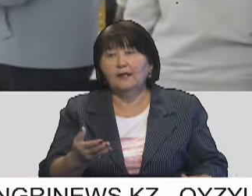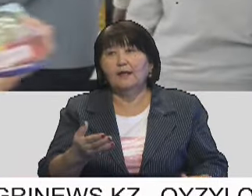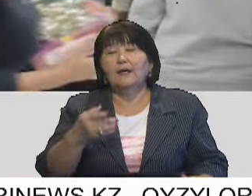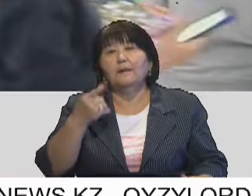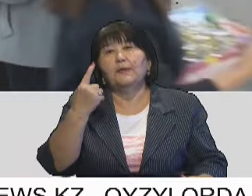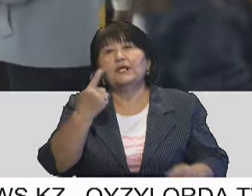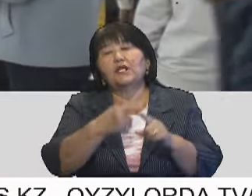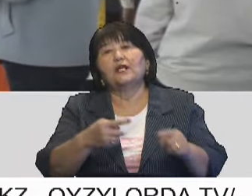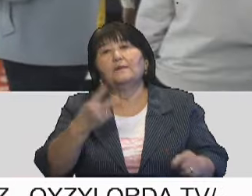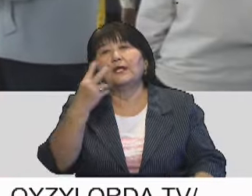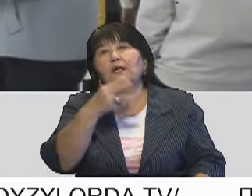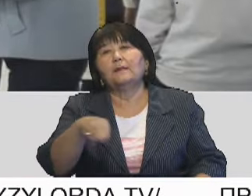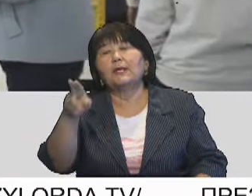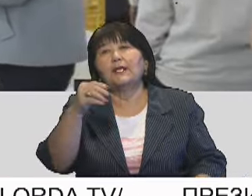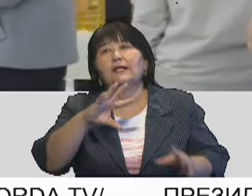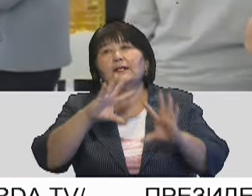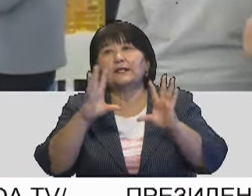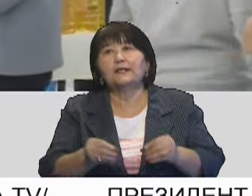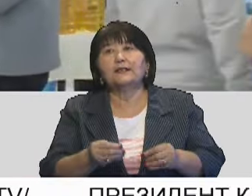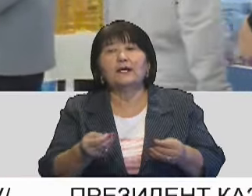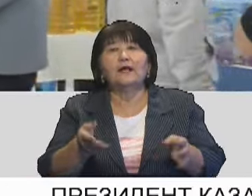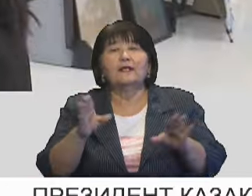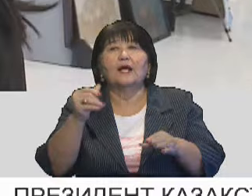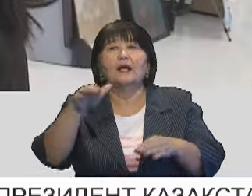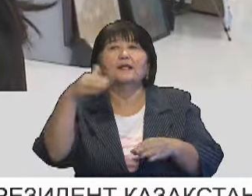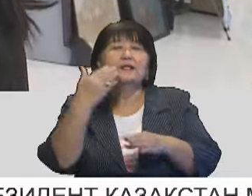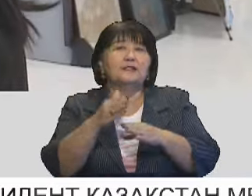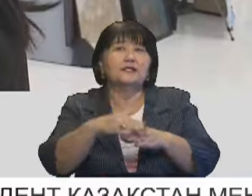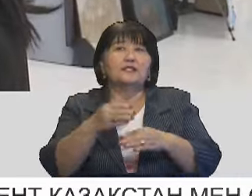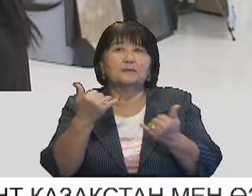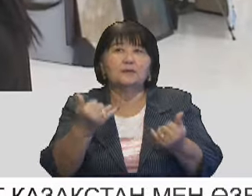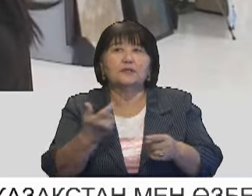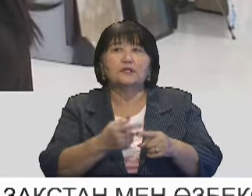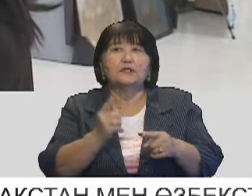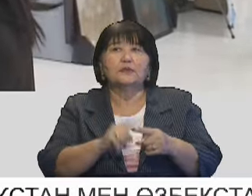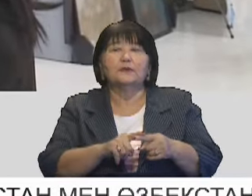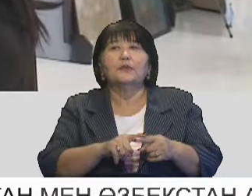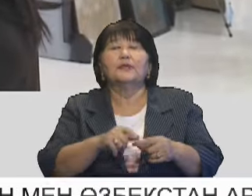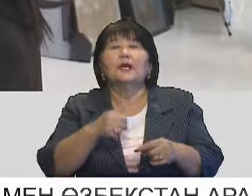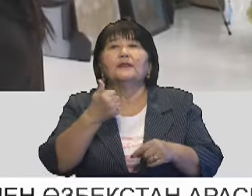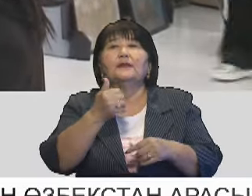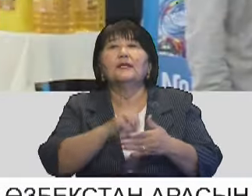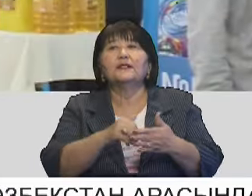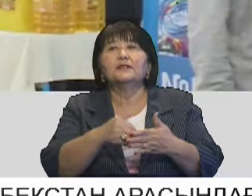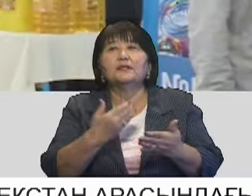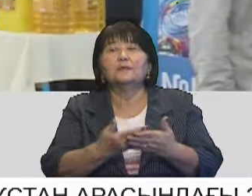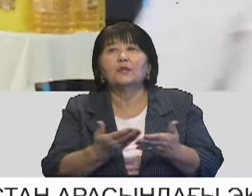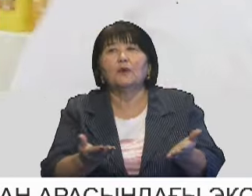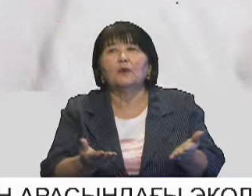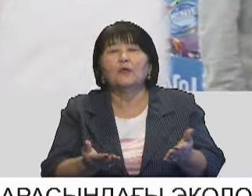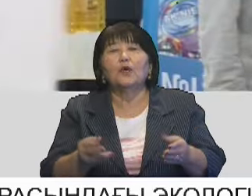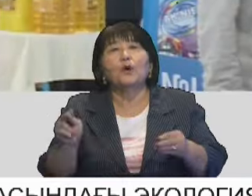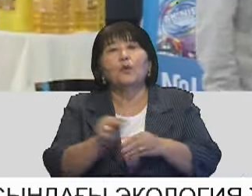миллиард есебінде қаражаттар несиелер бөлінді. Бүгін негізінен мына